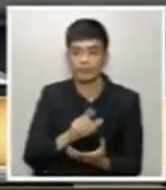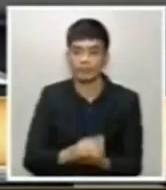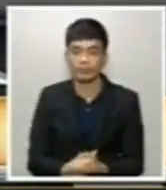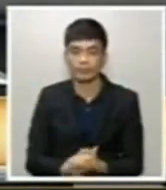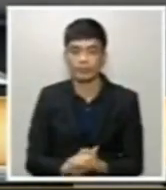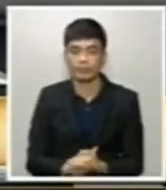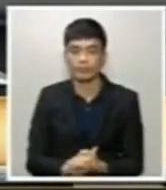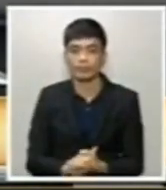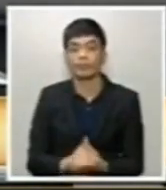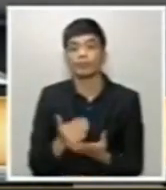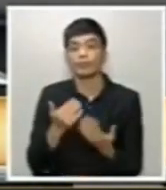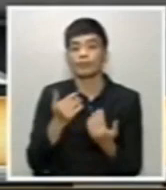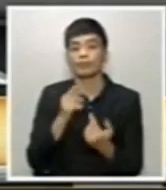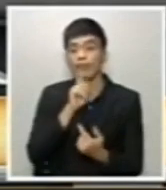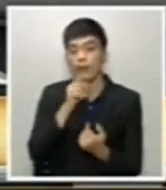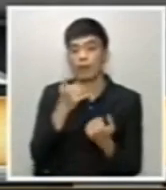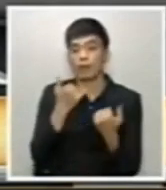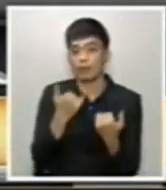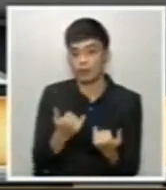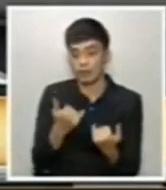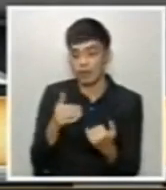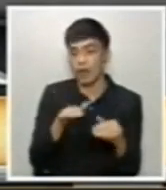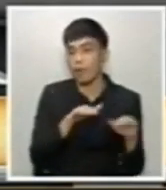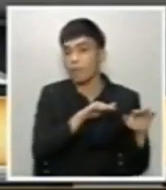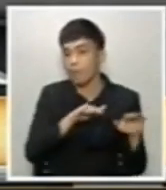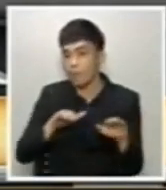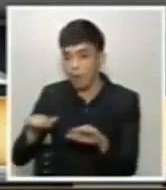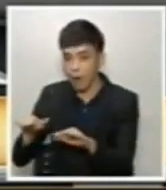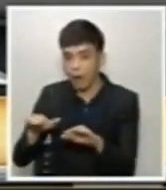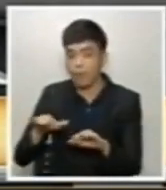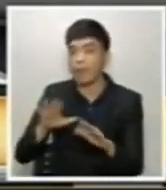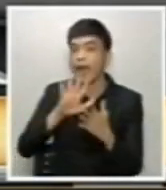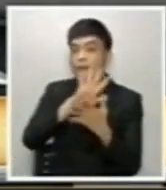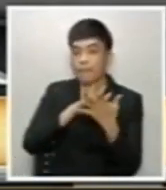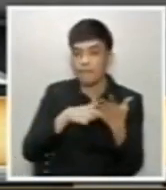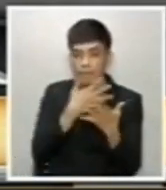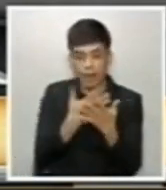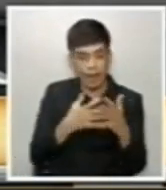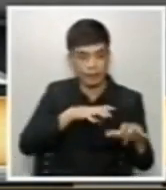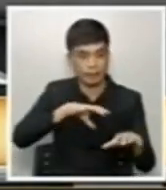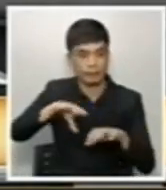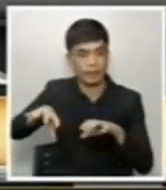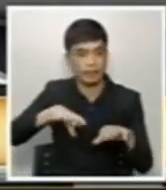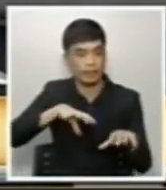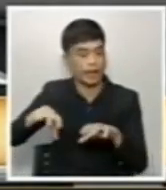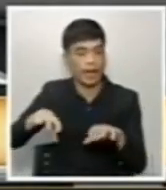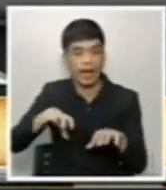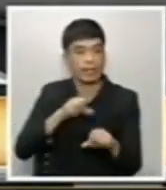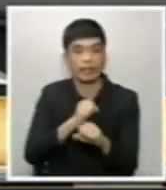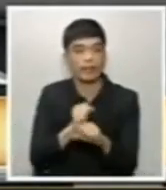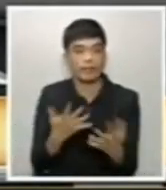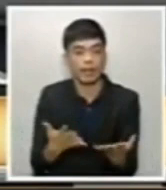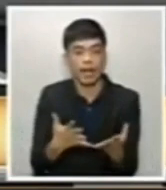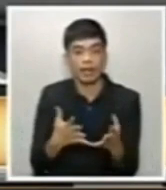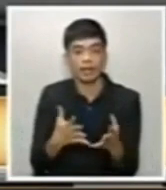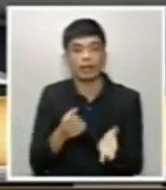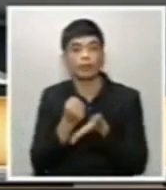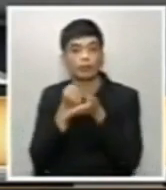ได้มีความพร้อมหรือได้มีการแผนงานดำเนินการอย่างไร เกี่ยวกับการแก้ปัญห